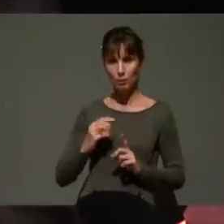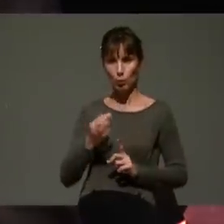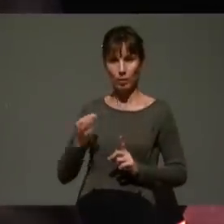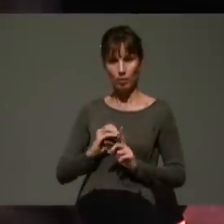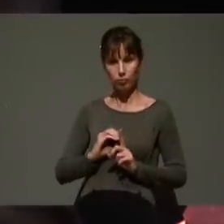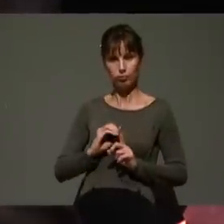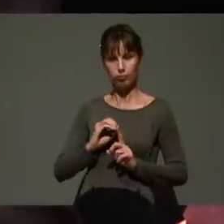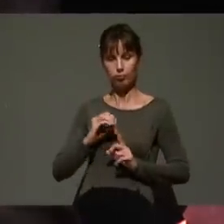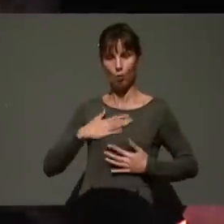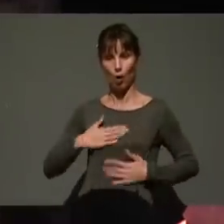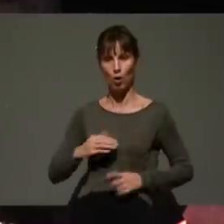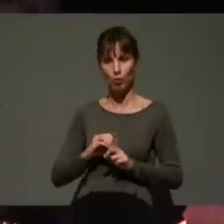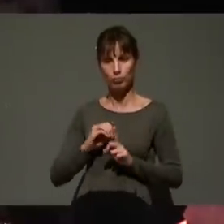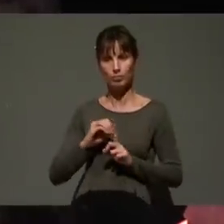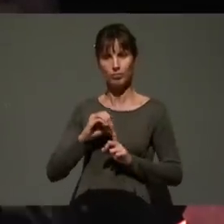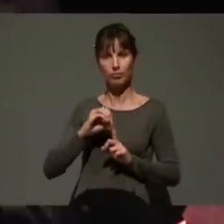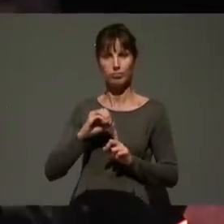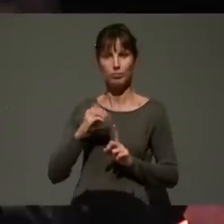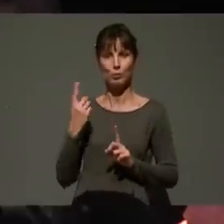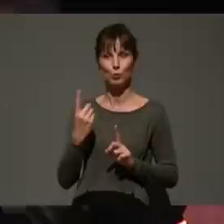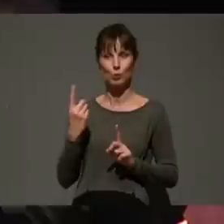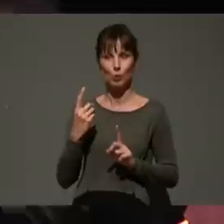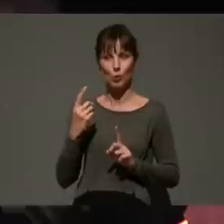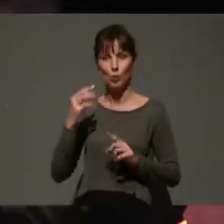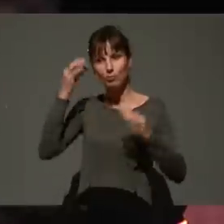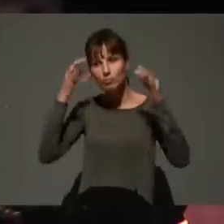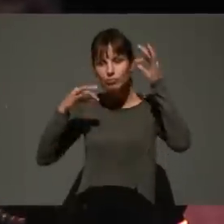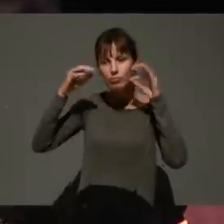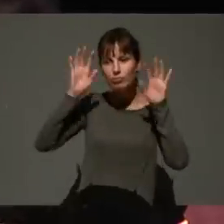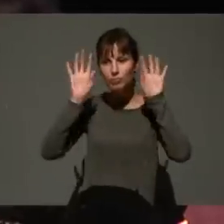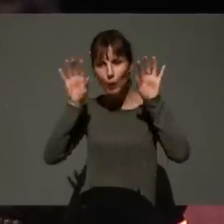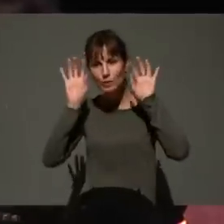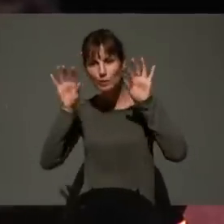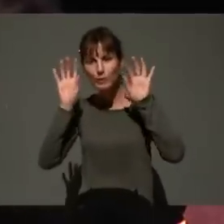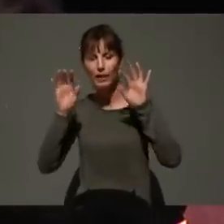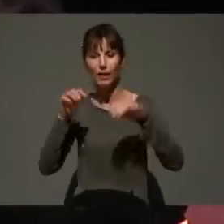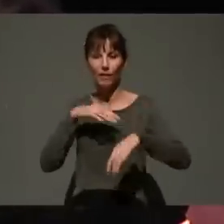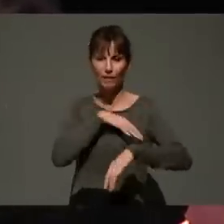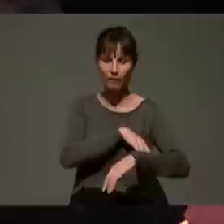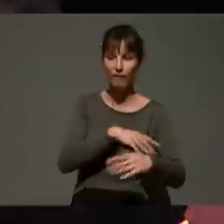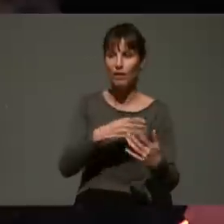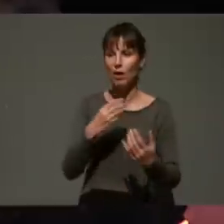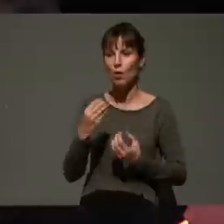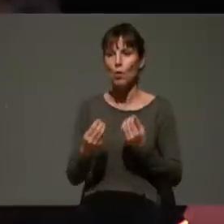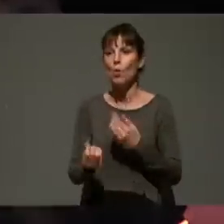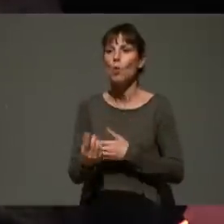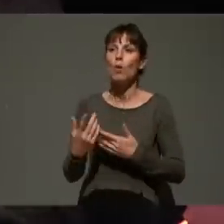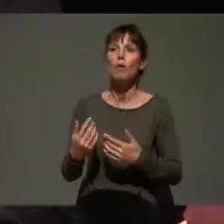et quand on élève la température du corps, on transpire. Sauf si on se met 2-3 couches